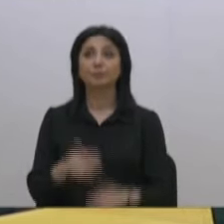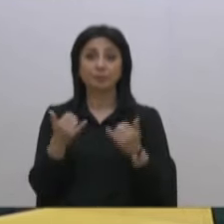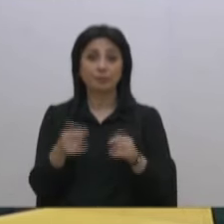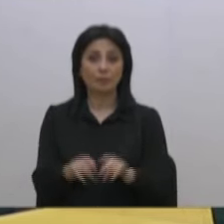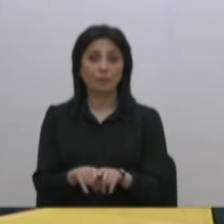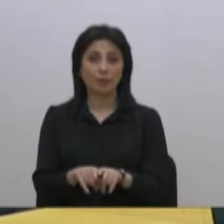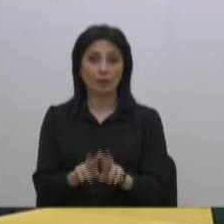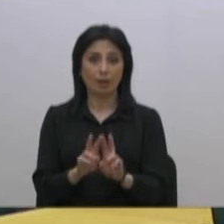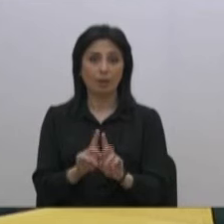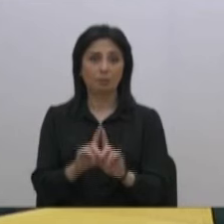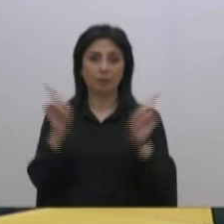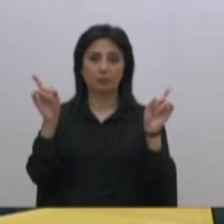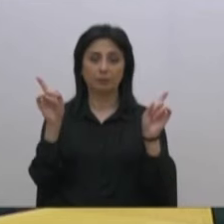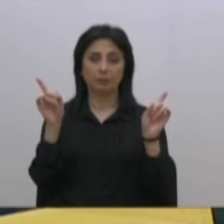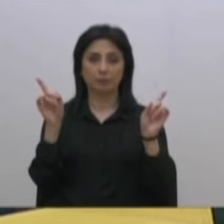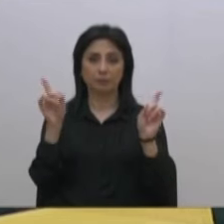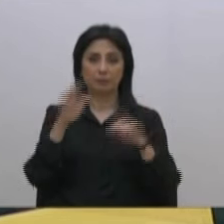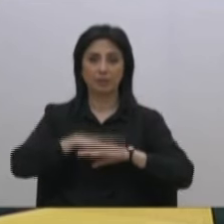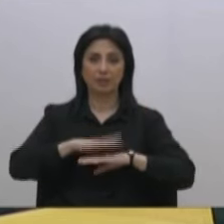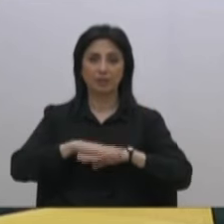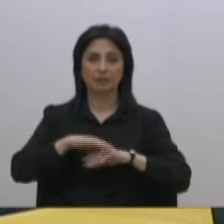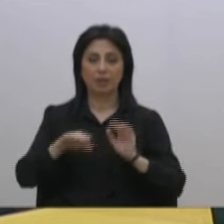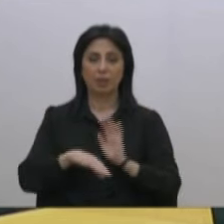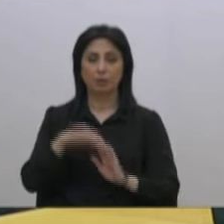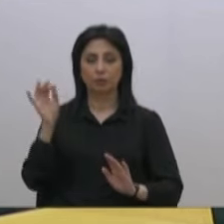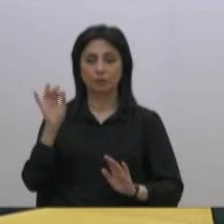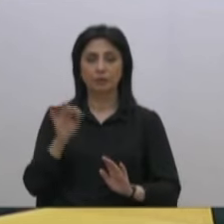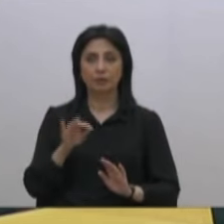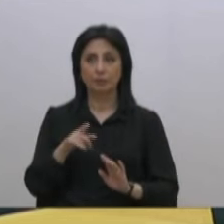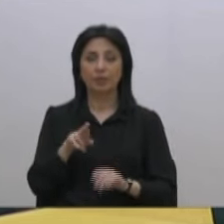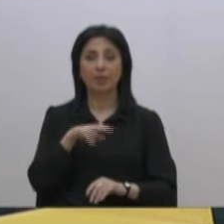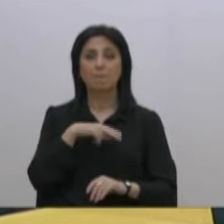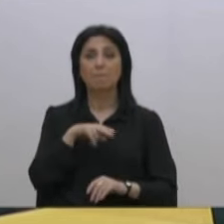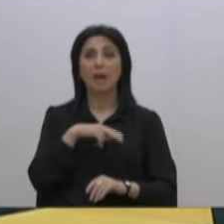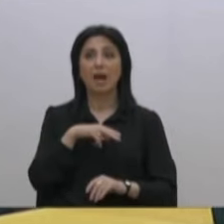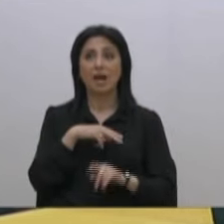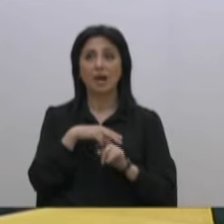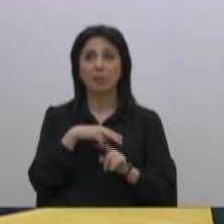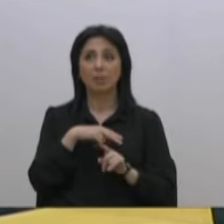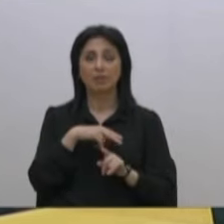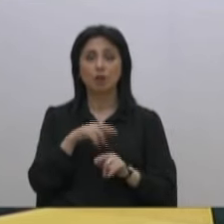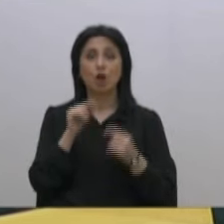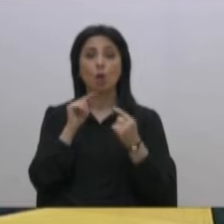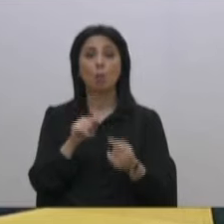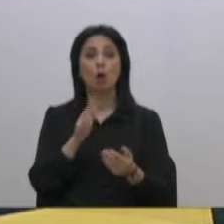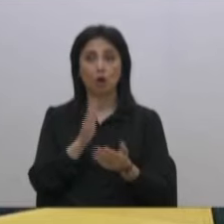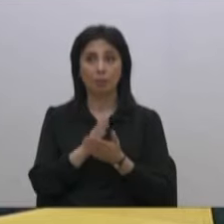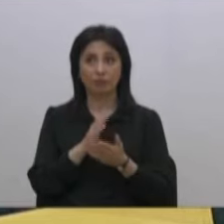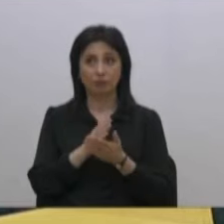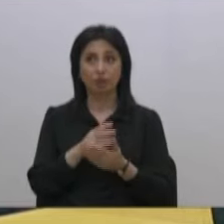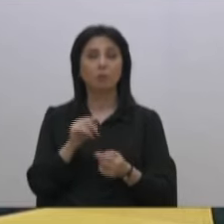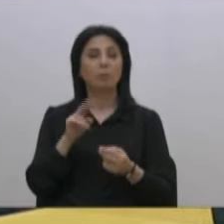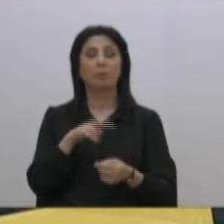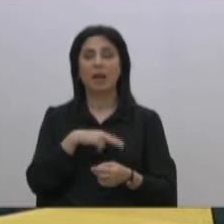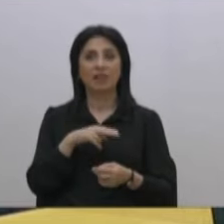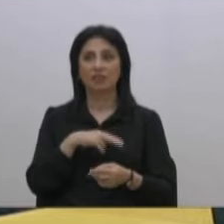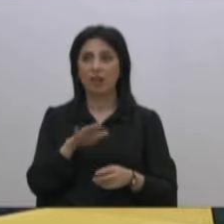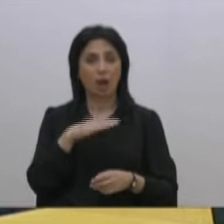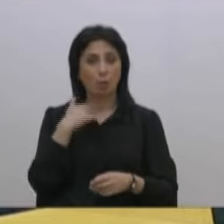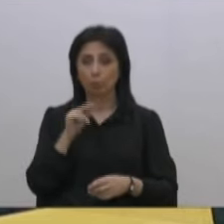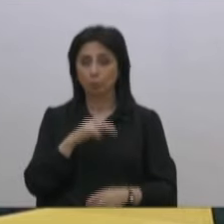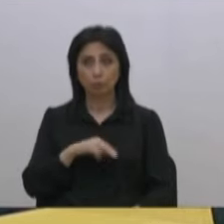ახლაც ანომალიური ქცევით გამოირჩევიან. ანუ პარლამენტიდან ბოიკოტში არიან, თითქოს პარლამენტში არ